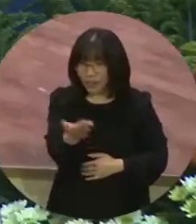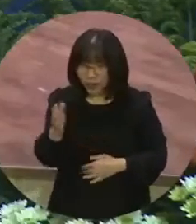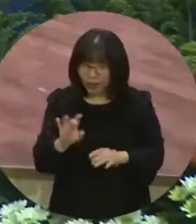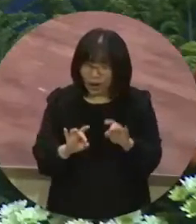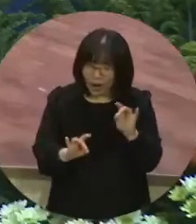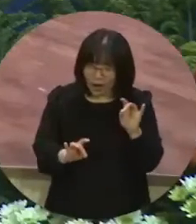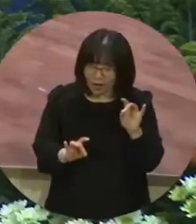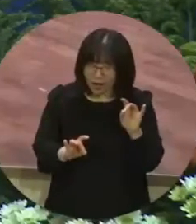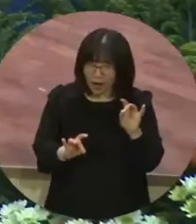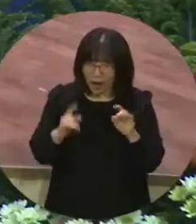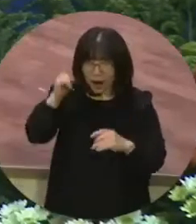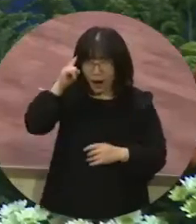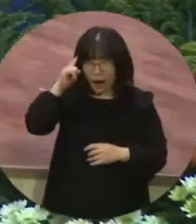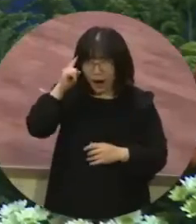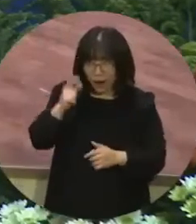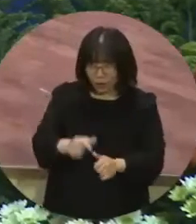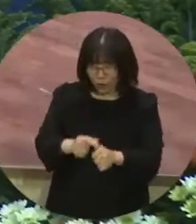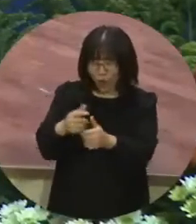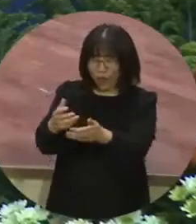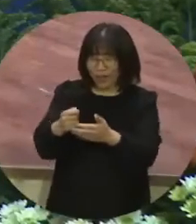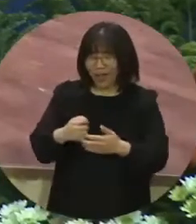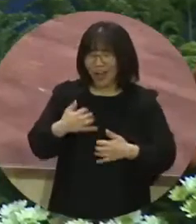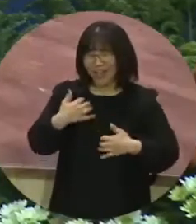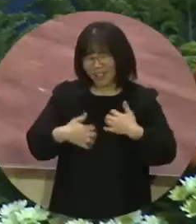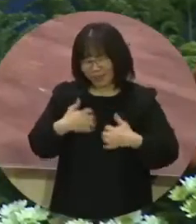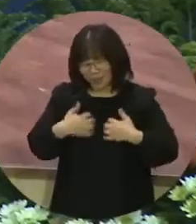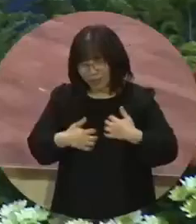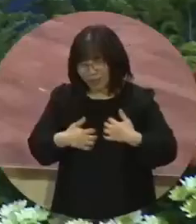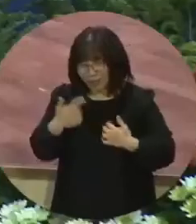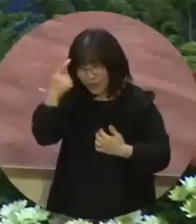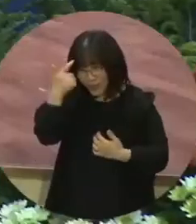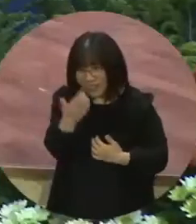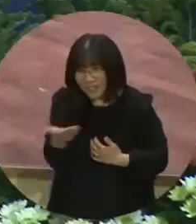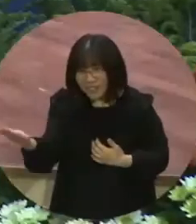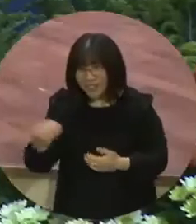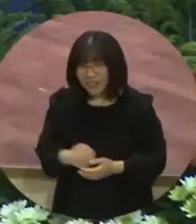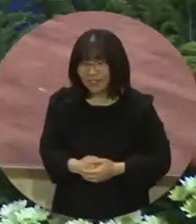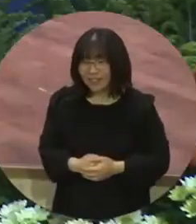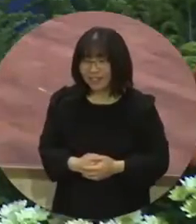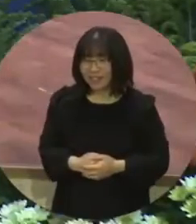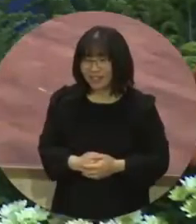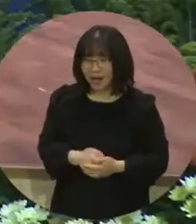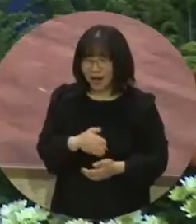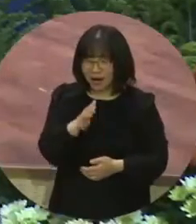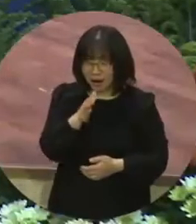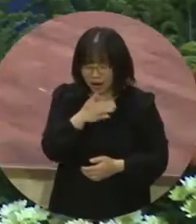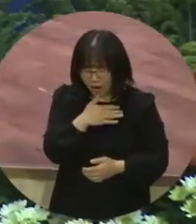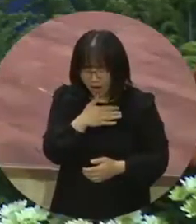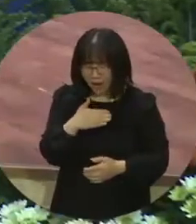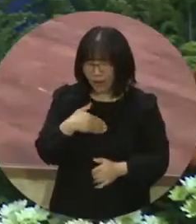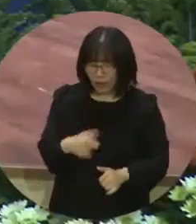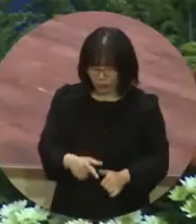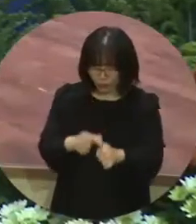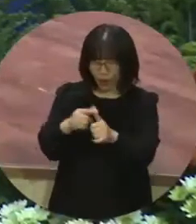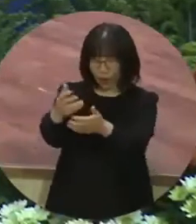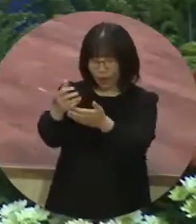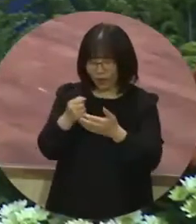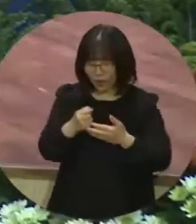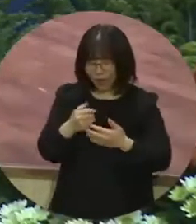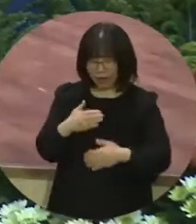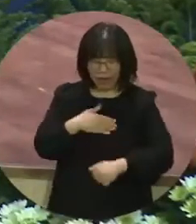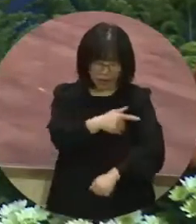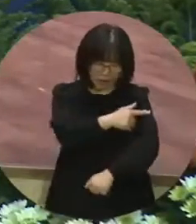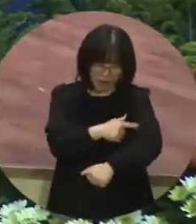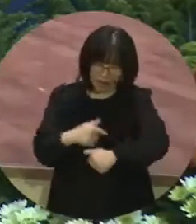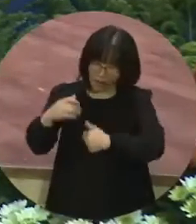있다가도 구원받은 생각만 하면 너무 감사해서 웃음이 나옵니까? 이야, 정말 내가 그때 구원 받아서 내가 이렇게 귀한